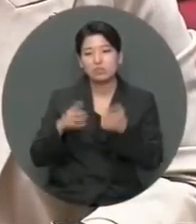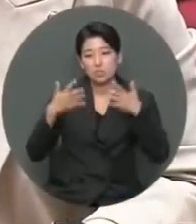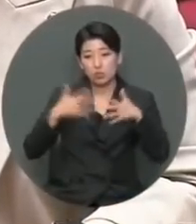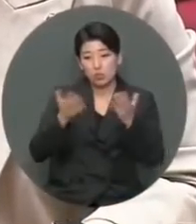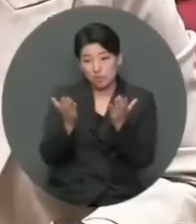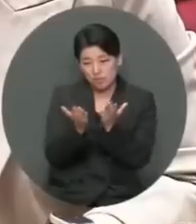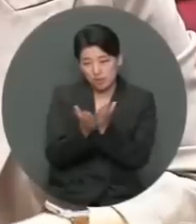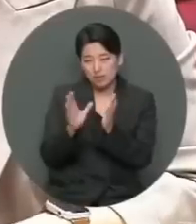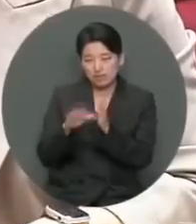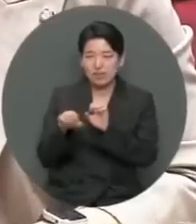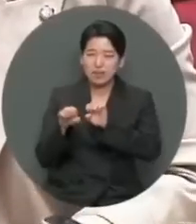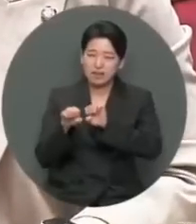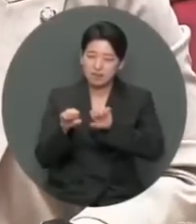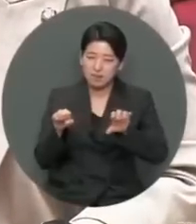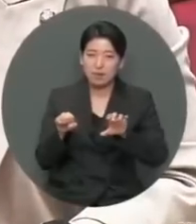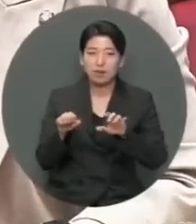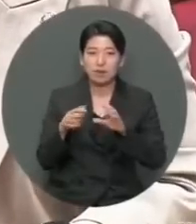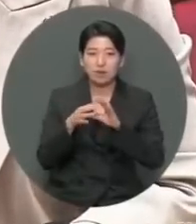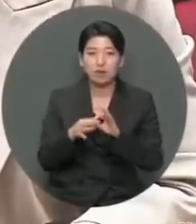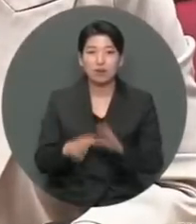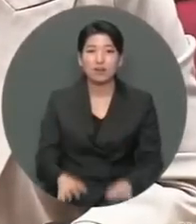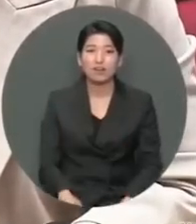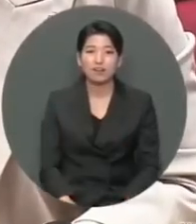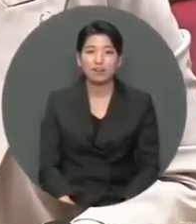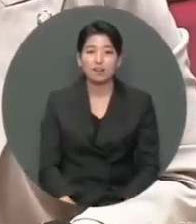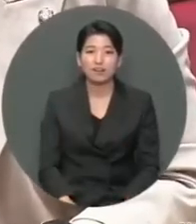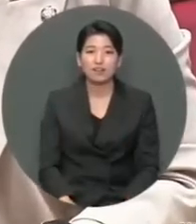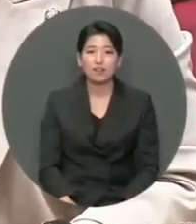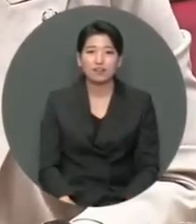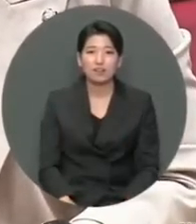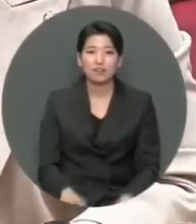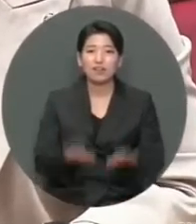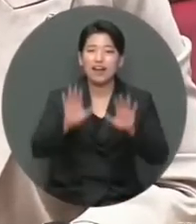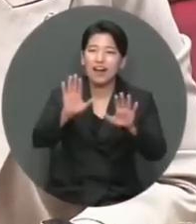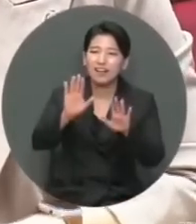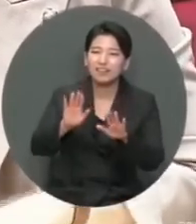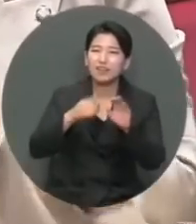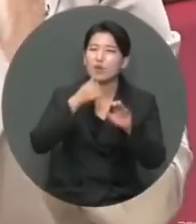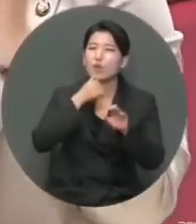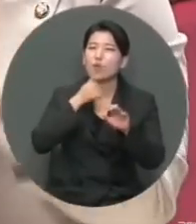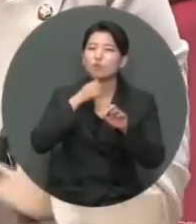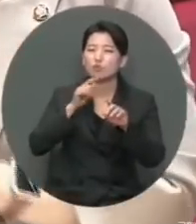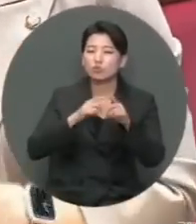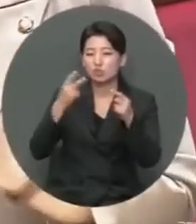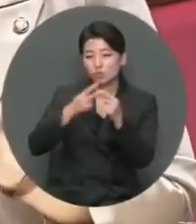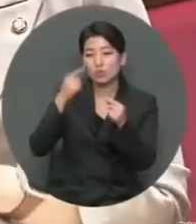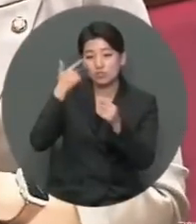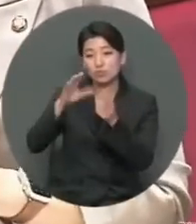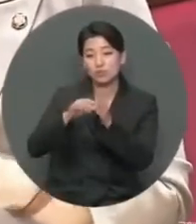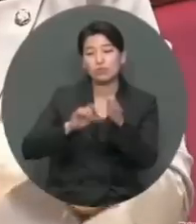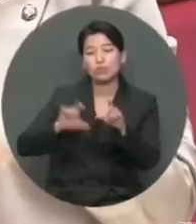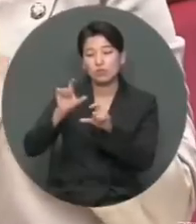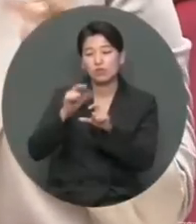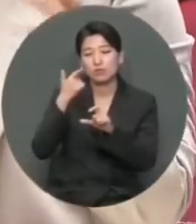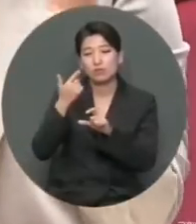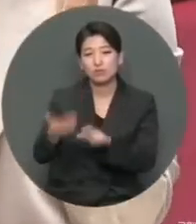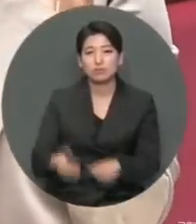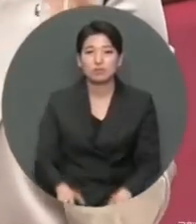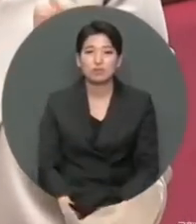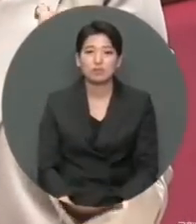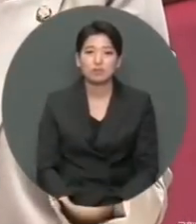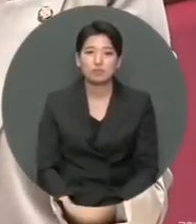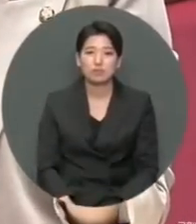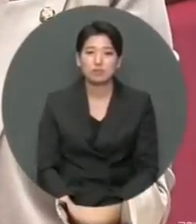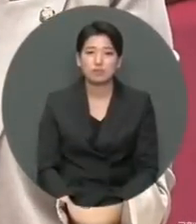그렇고 그렇습니다. 시간이 없는데 그러나 보충 질의 때 제가 조금 더 말씀을 드릴게요. 근데 우리 정부의 논리는